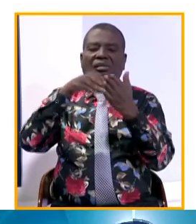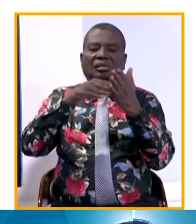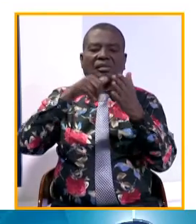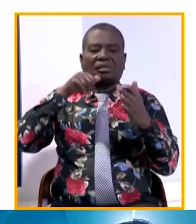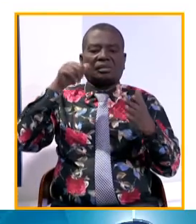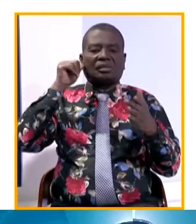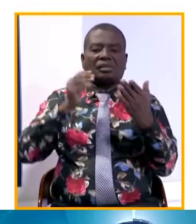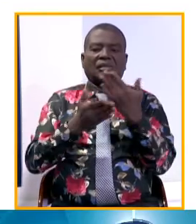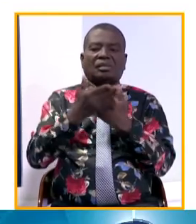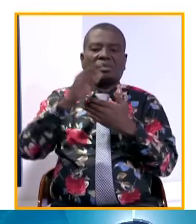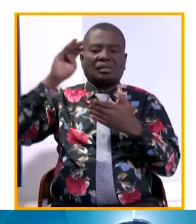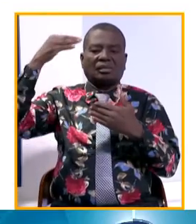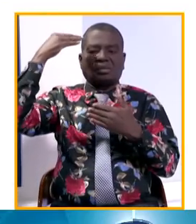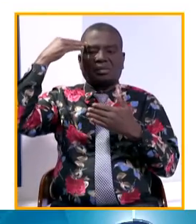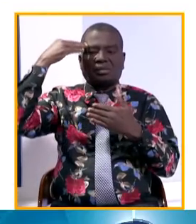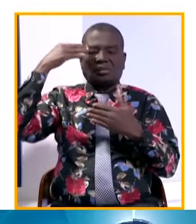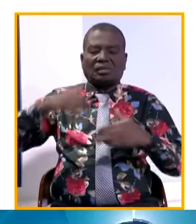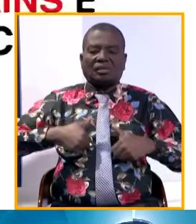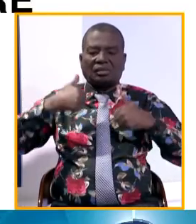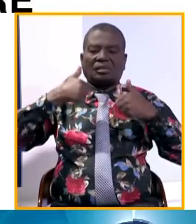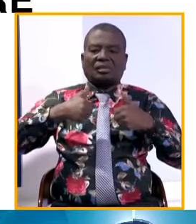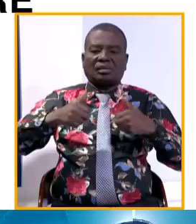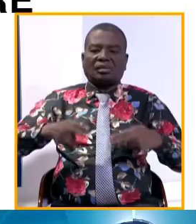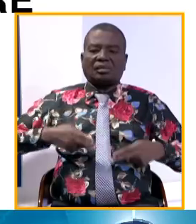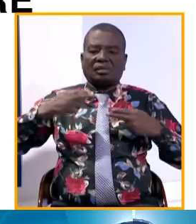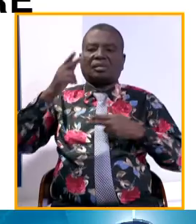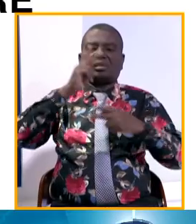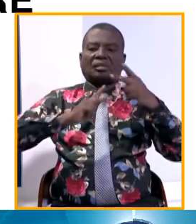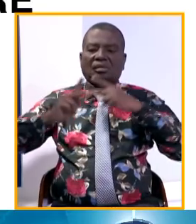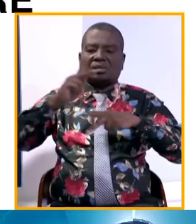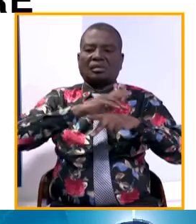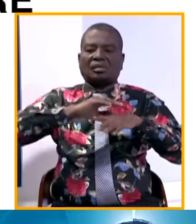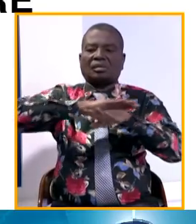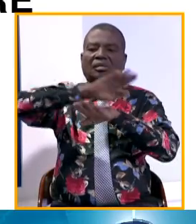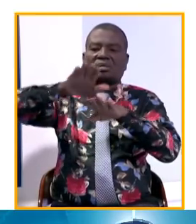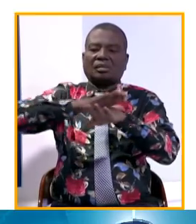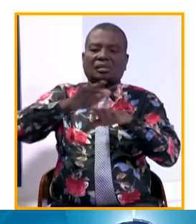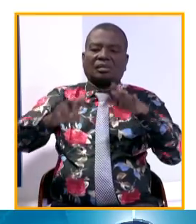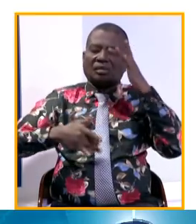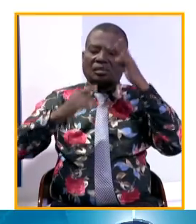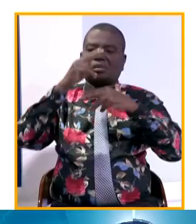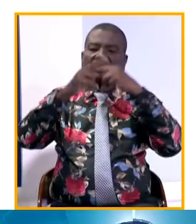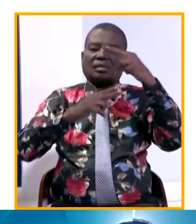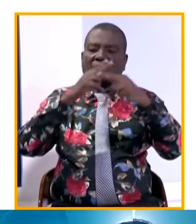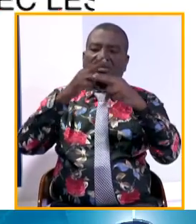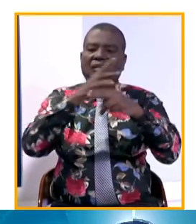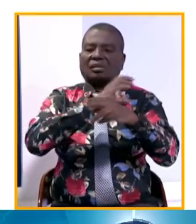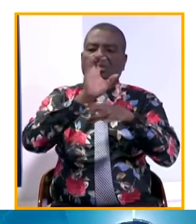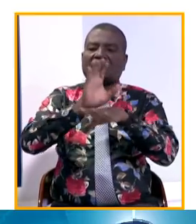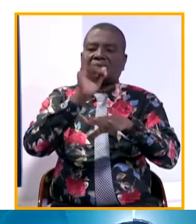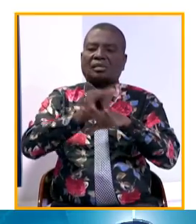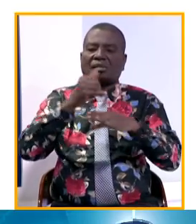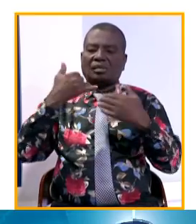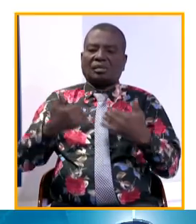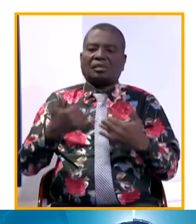hier par le ministère de la Santé, de l'Hygiène publique et de la couverture maladie universelle. La Côte